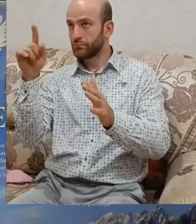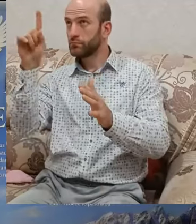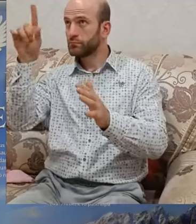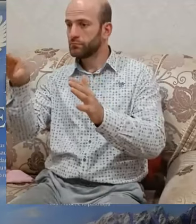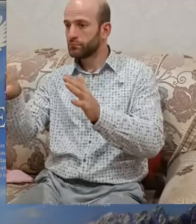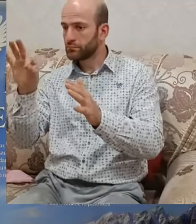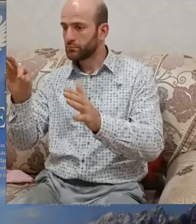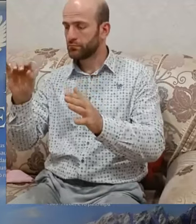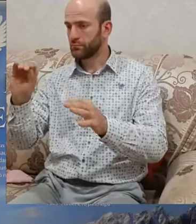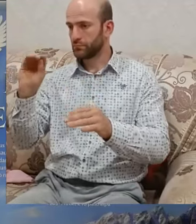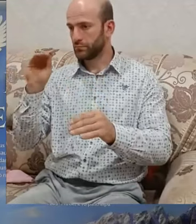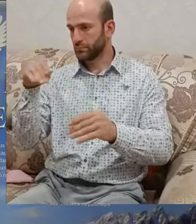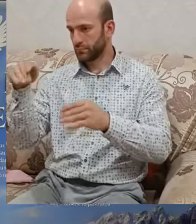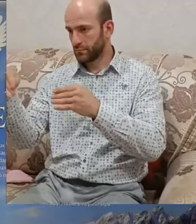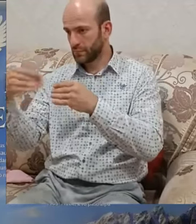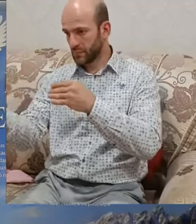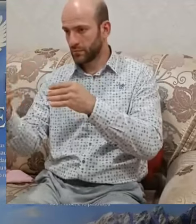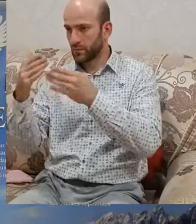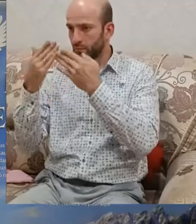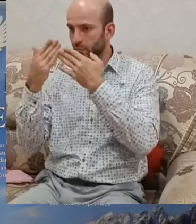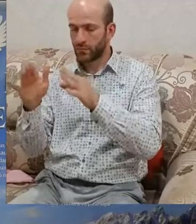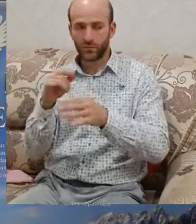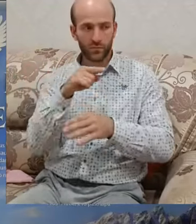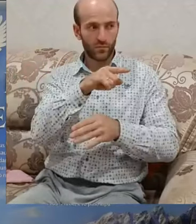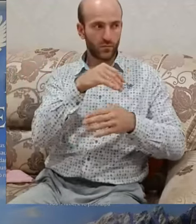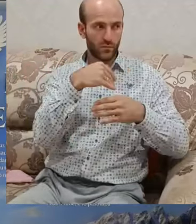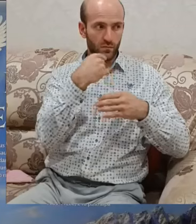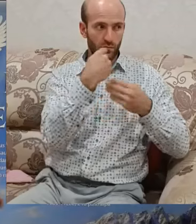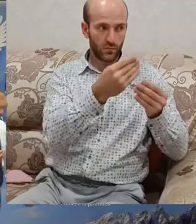Efeziečiams 4 vienam iš 5 tarnavimų,